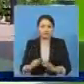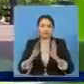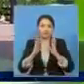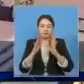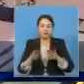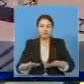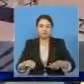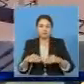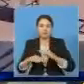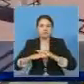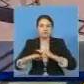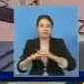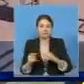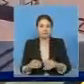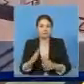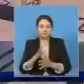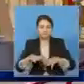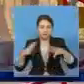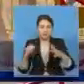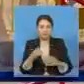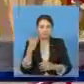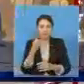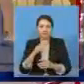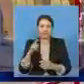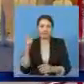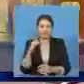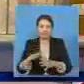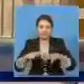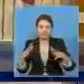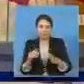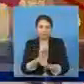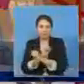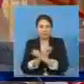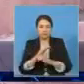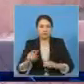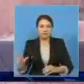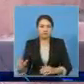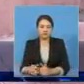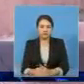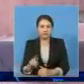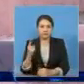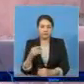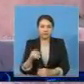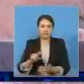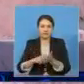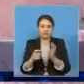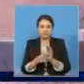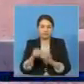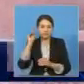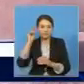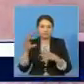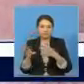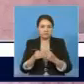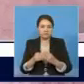детскую площадку. Эти объекты еще более украсили Храмтау и увеличили число зон отдыха горожан. С первого класса учились